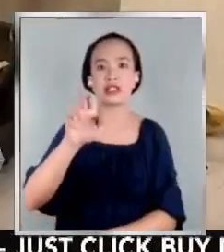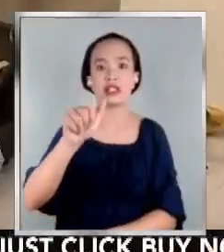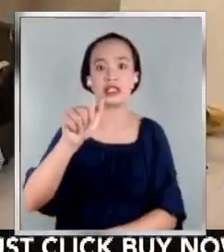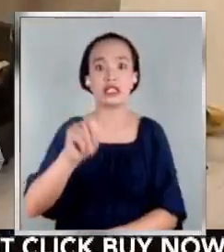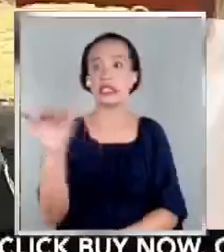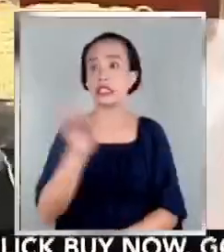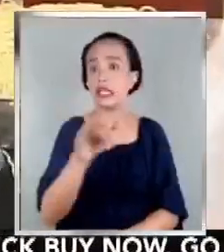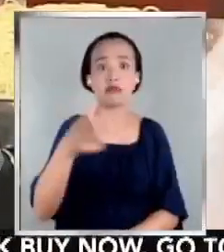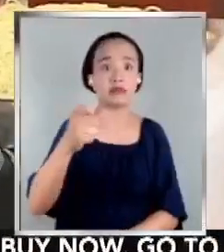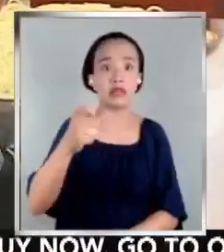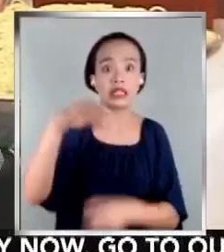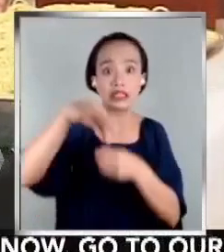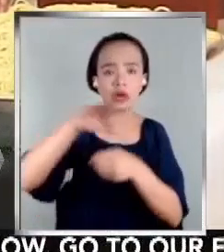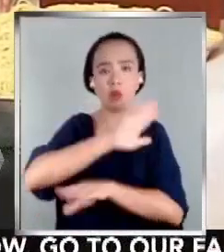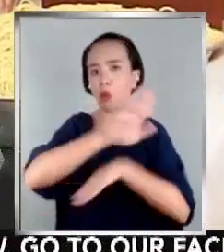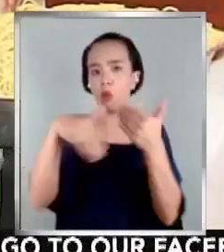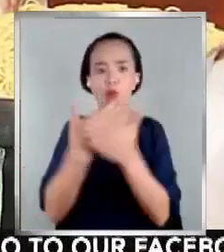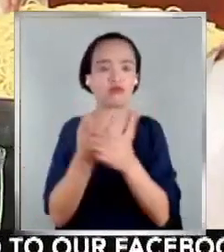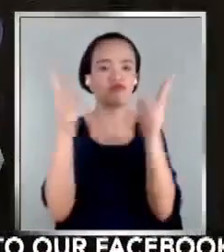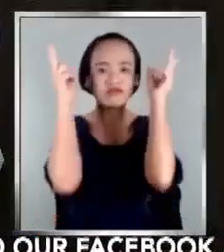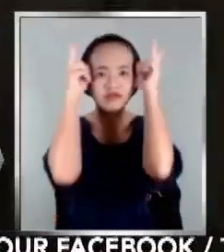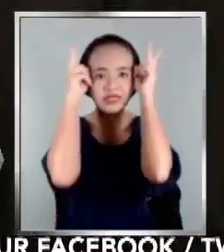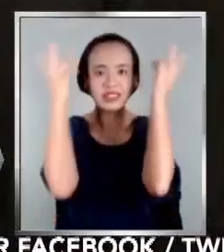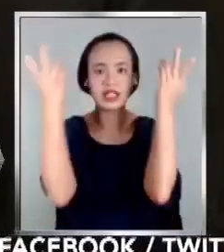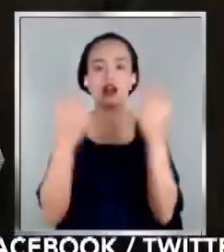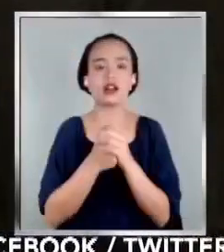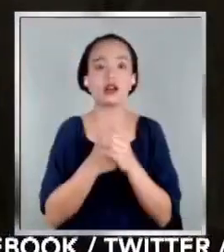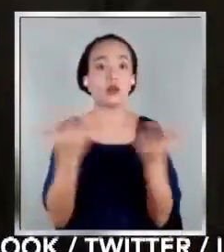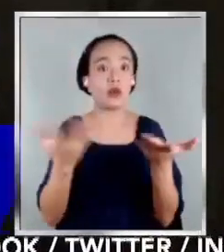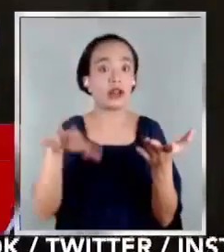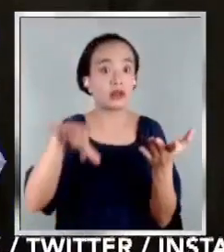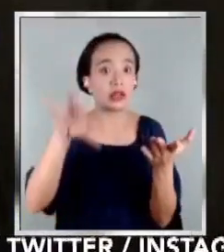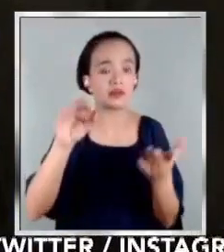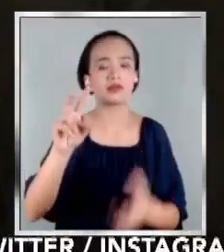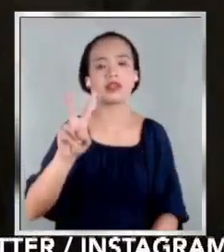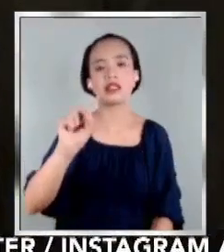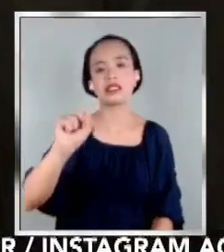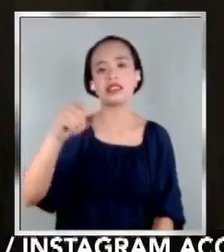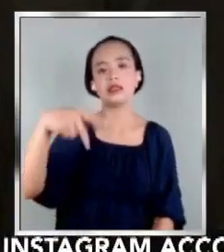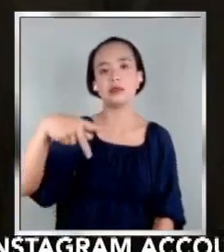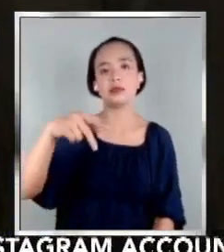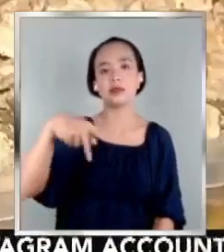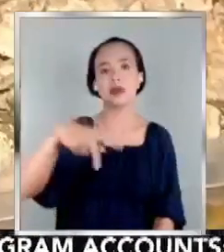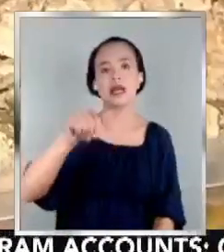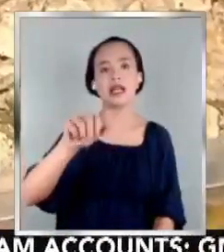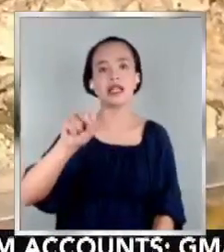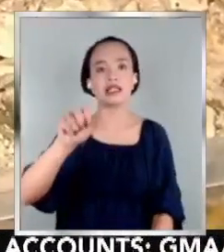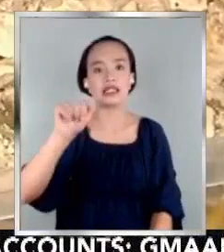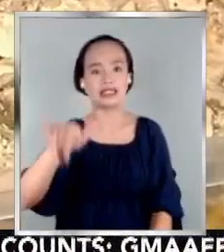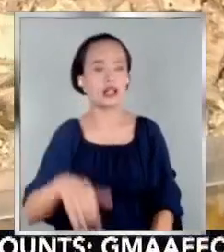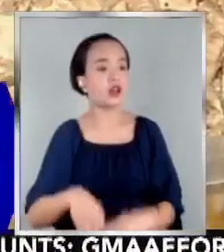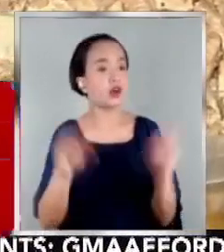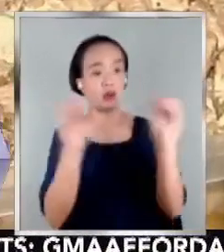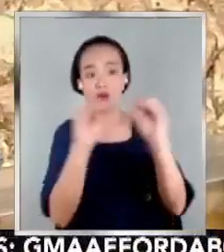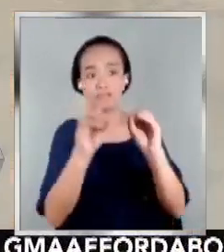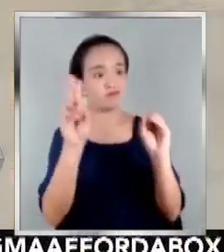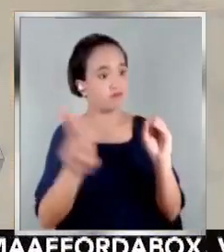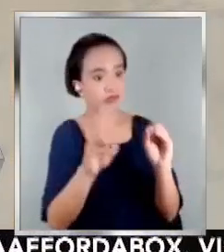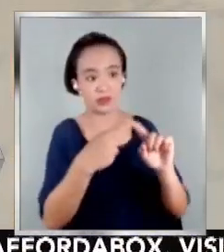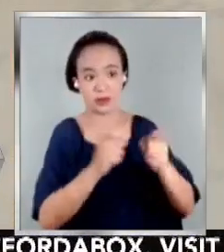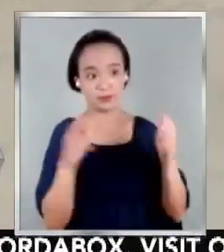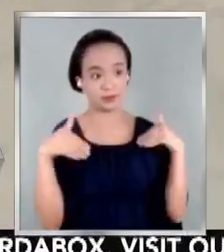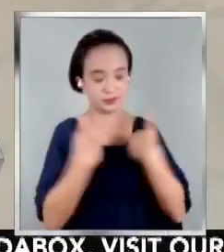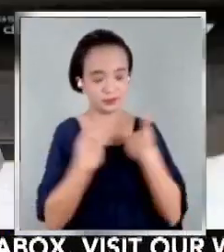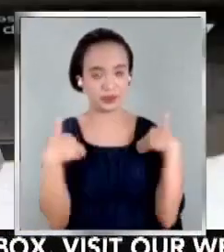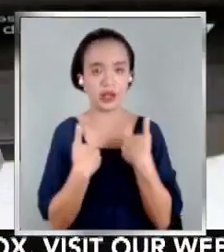yan makikita sa Veg Fest sa Pasay. Hindi ka gumagamit ng anything came from animals. May tulong din daw sa kalusugan